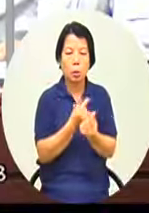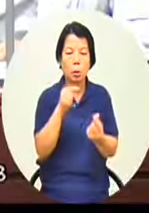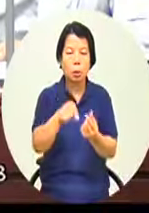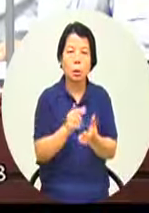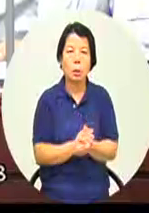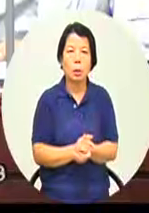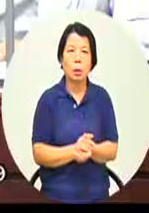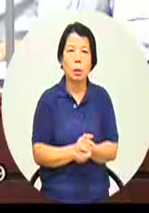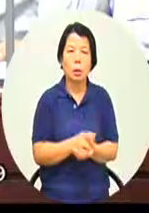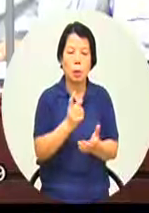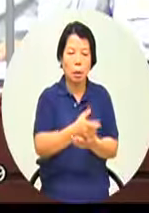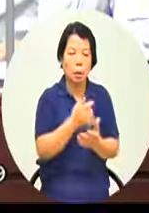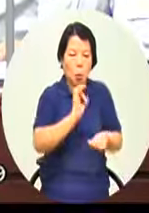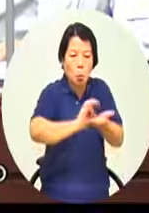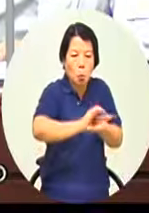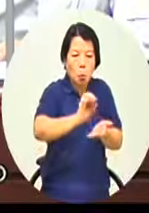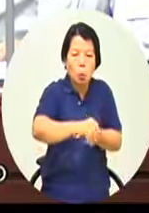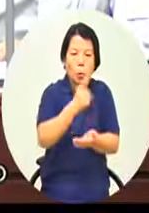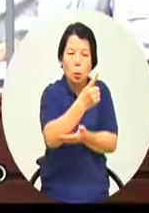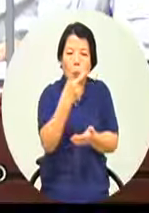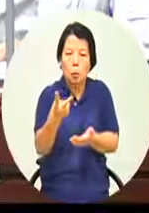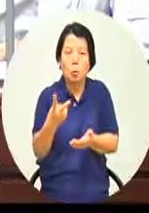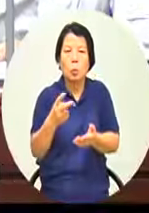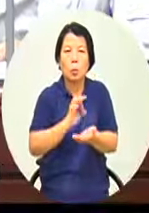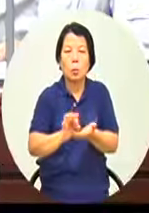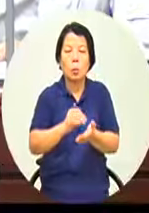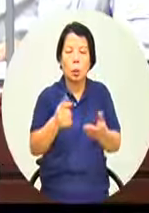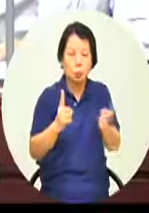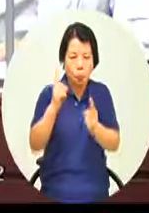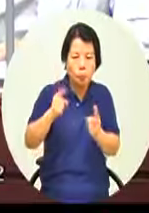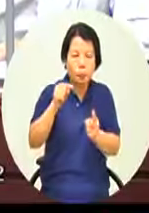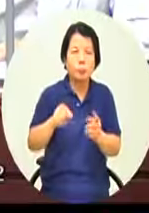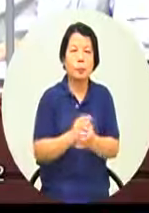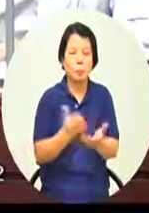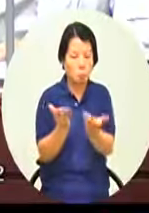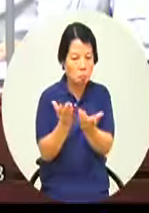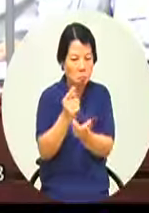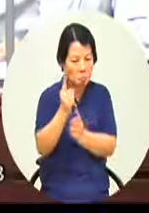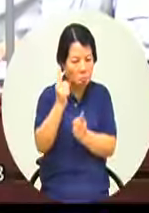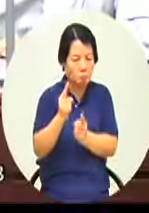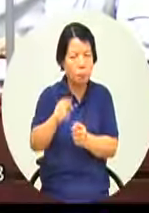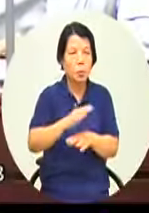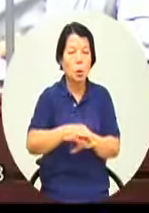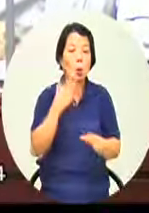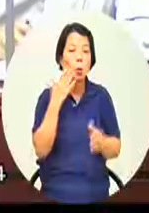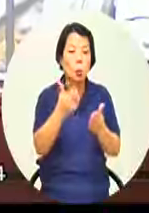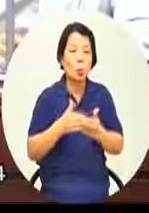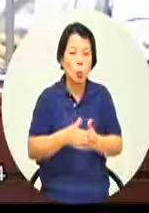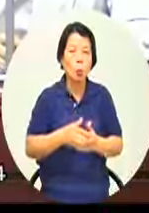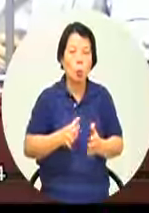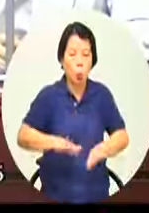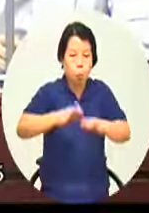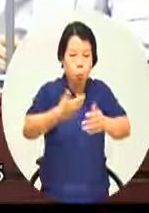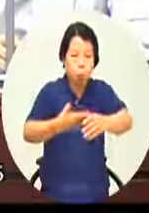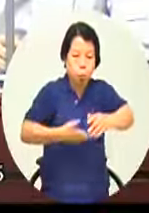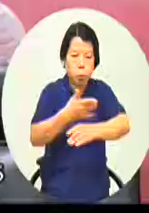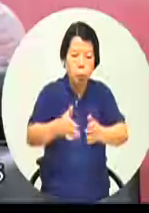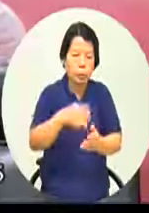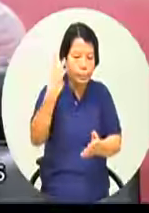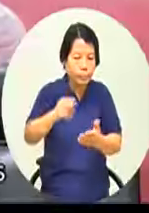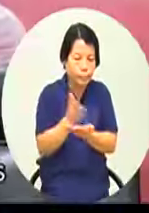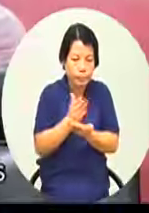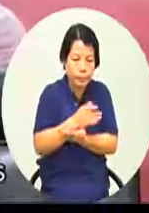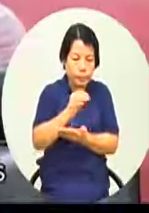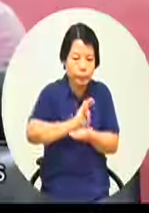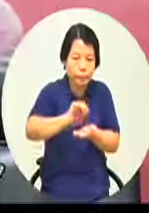范一两座哈，来做一个比较。 如果有 好好 需要蓄水的这些治洪池，我们会去做评估。 谢谢局长。好，接下